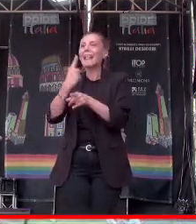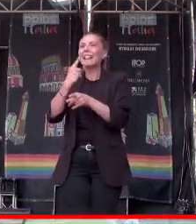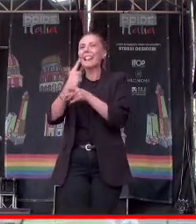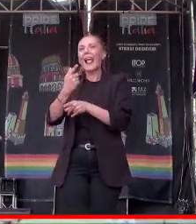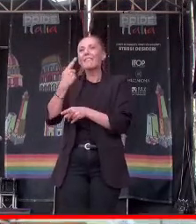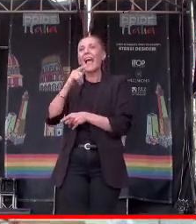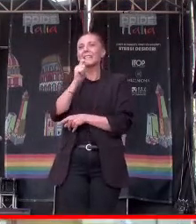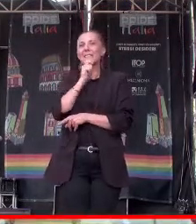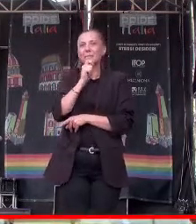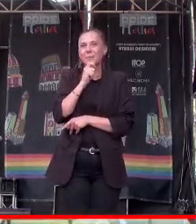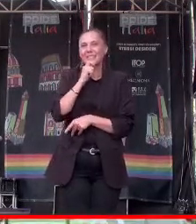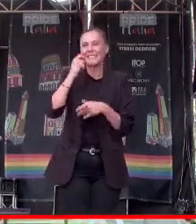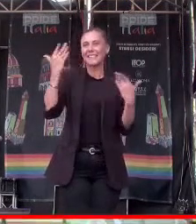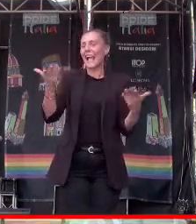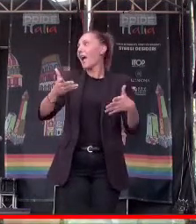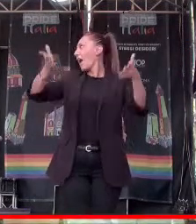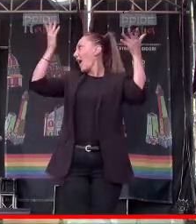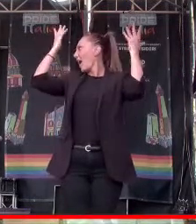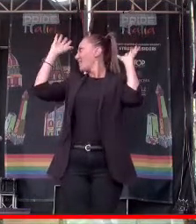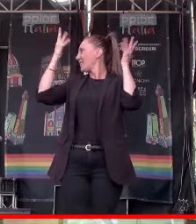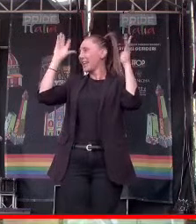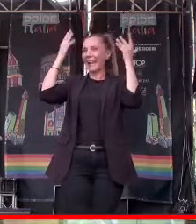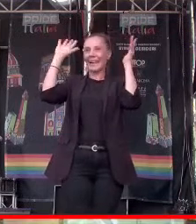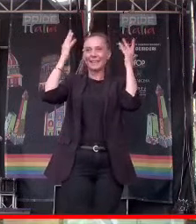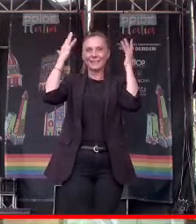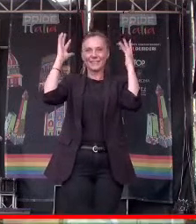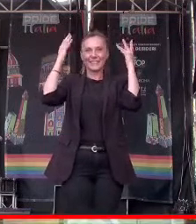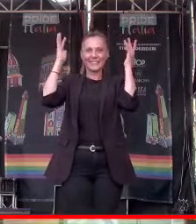Oh, finalmente. E vai.